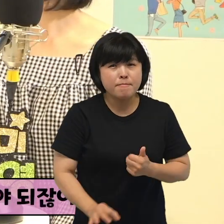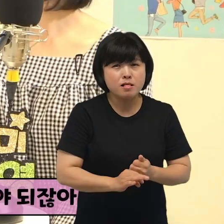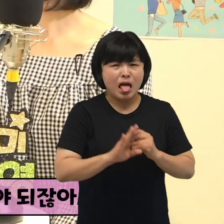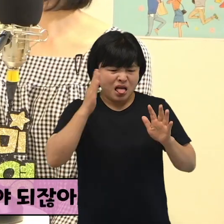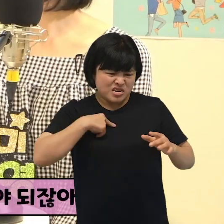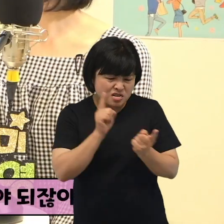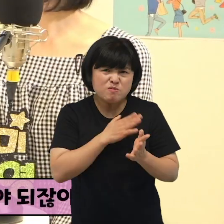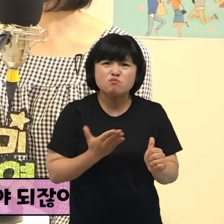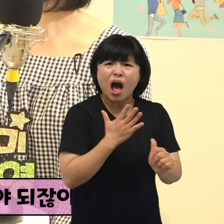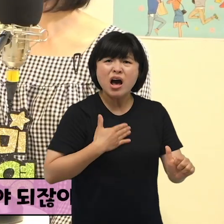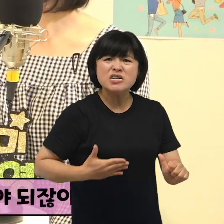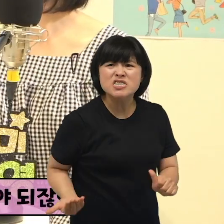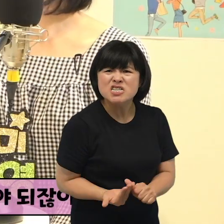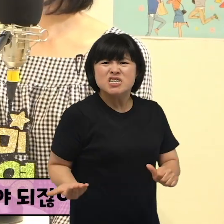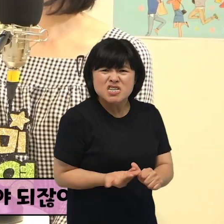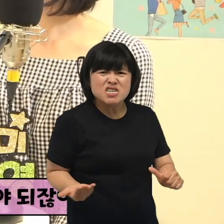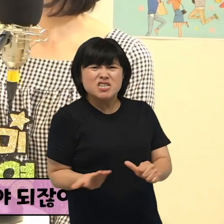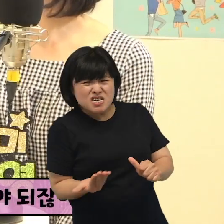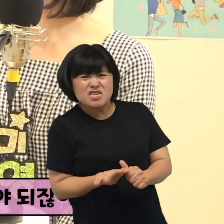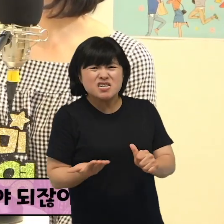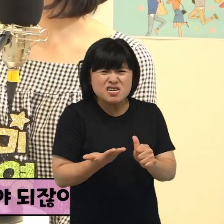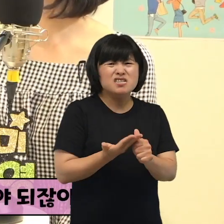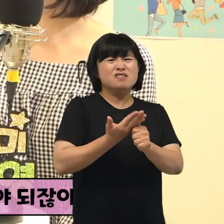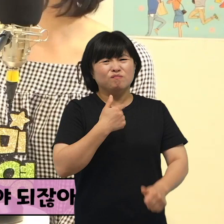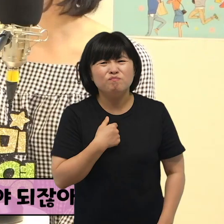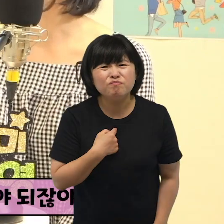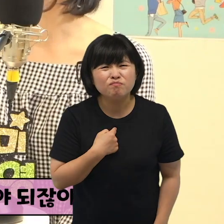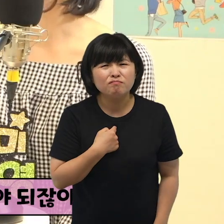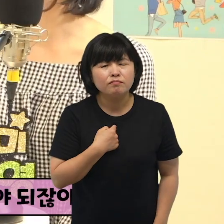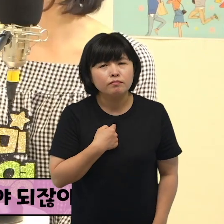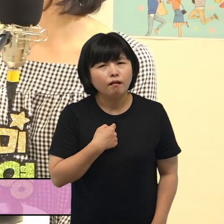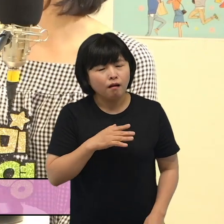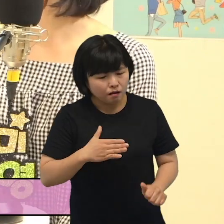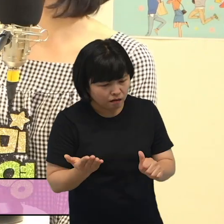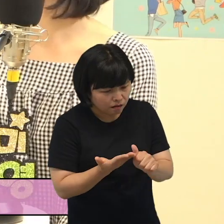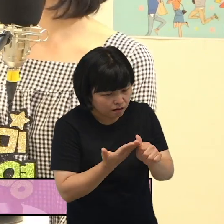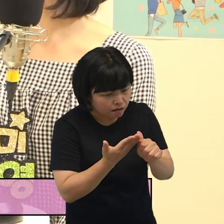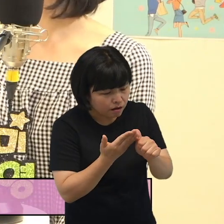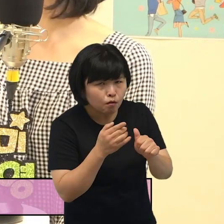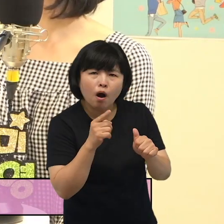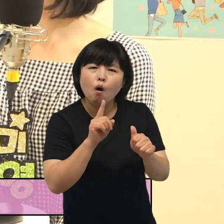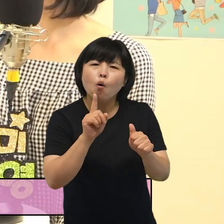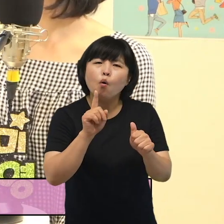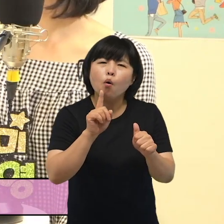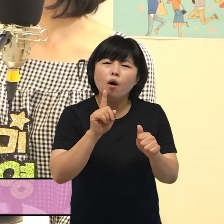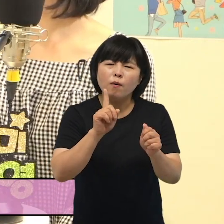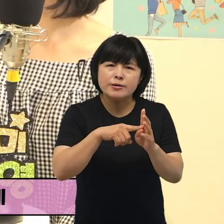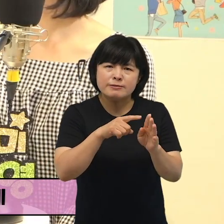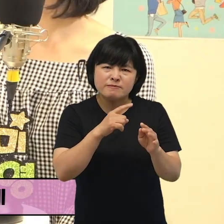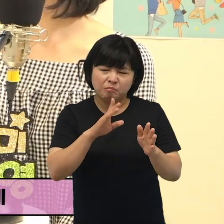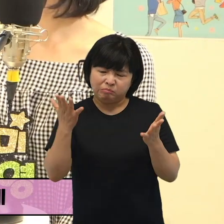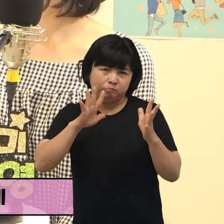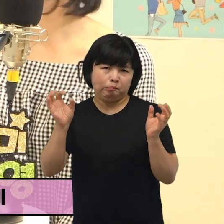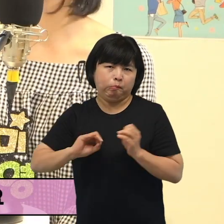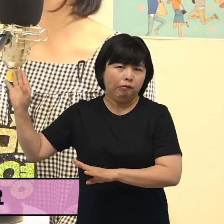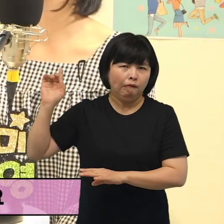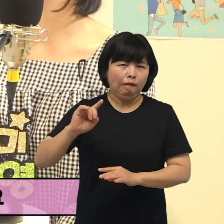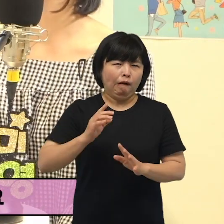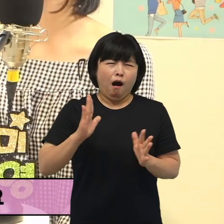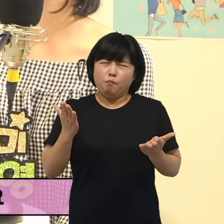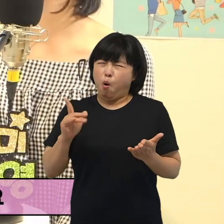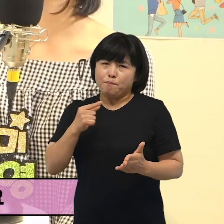또 사실 아이를 낳으면 그 육아를 해야 되잖아요. 맞아요. 근데 그 사이에 육아에 누군가는 또 전념을 해야 되기